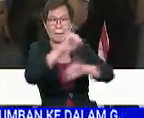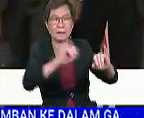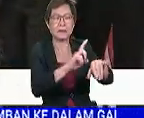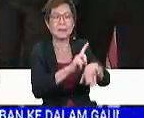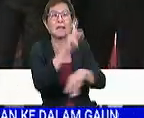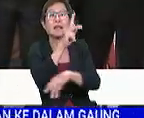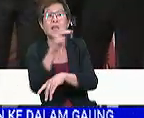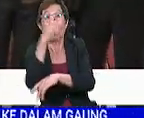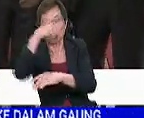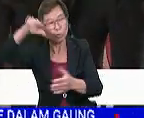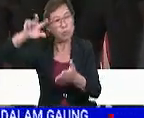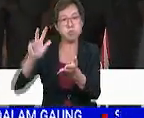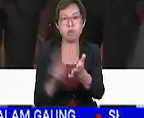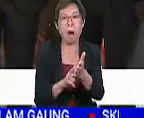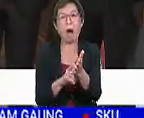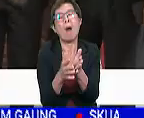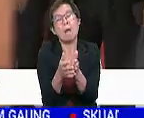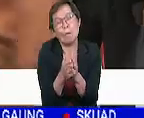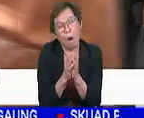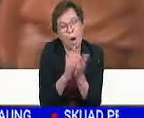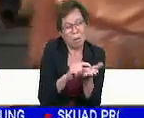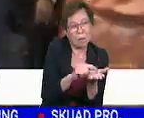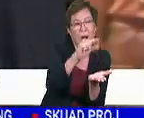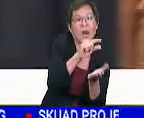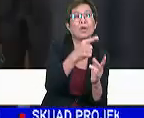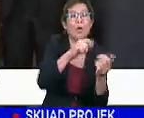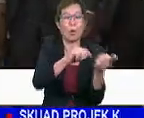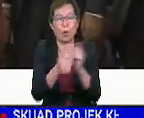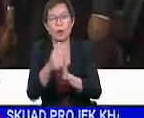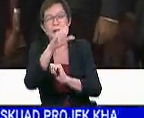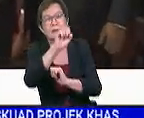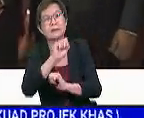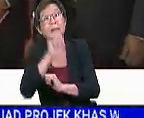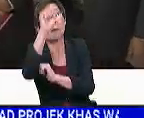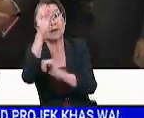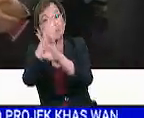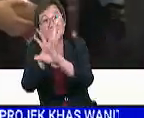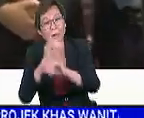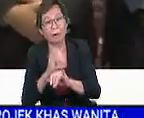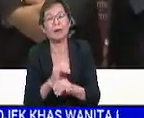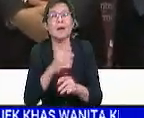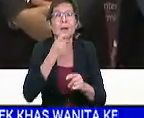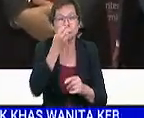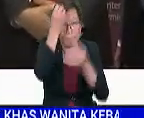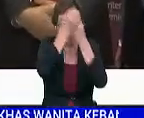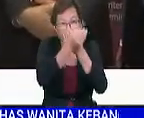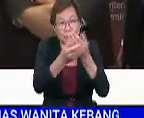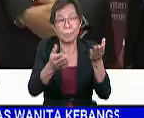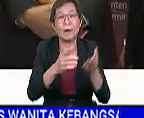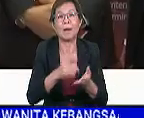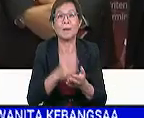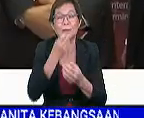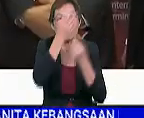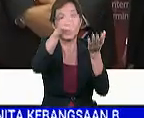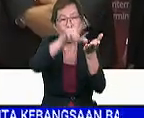Kinabalu bagi memuktamadkan tuntutan Geran oleh Sabah dan Sarawak beliau memberitahu demikian kepada media selepas kunjungan